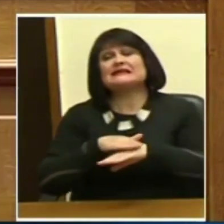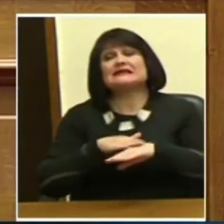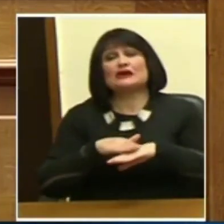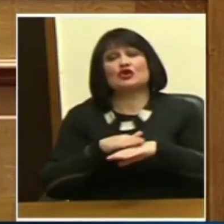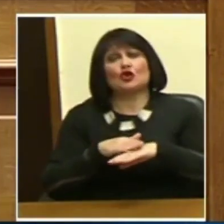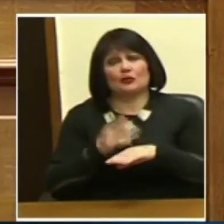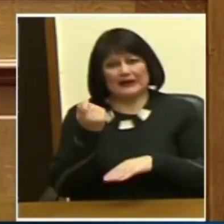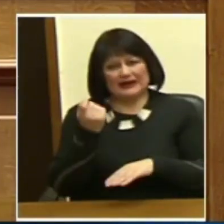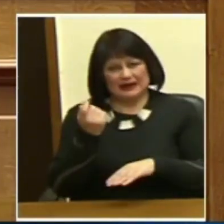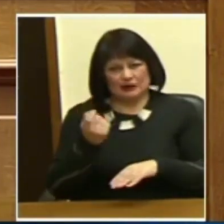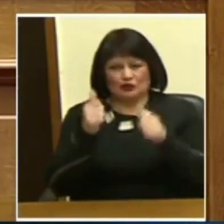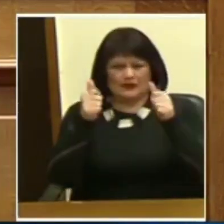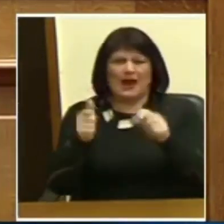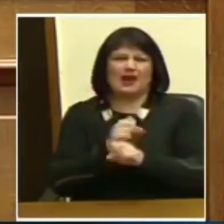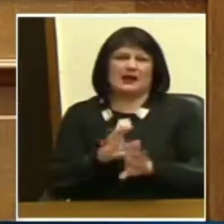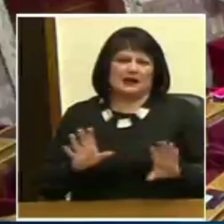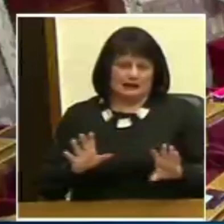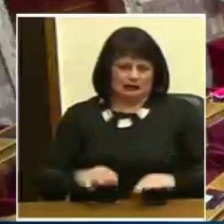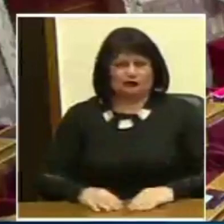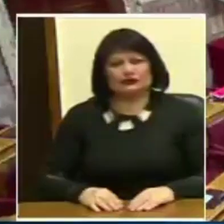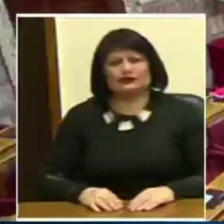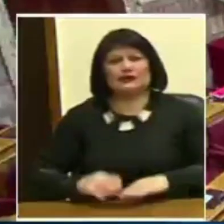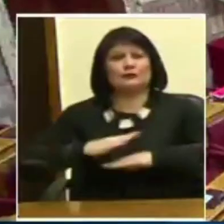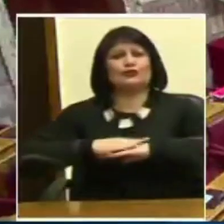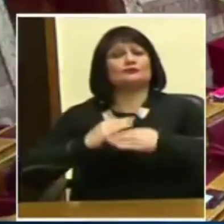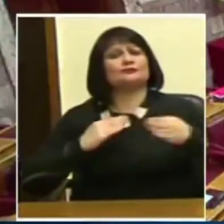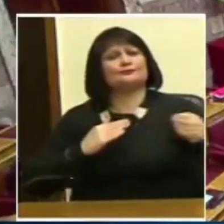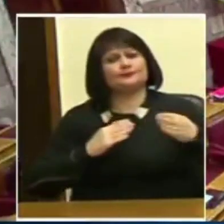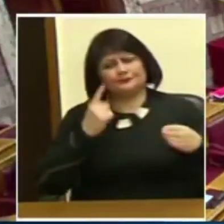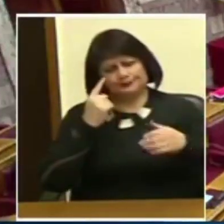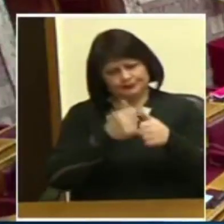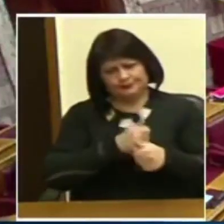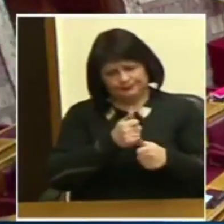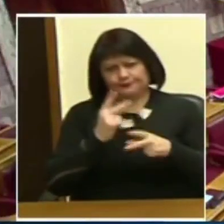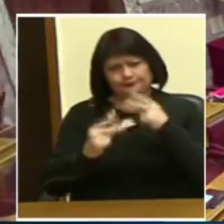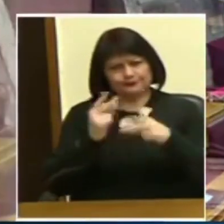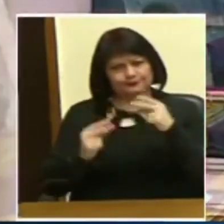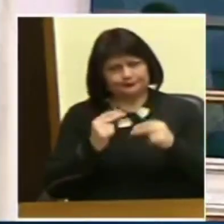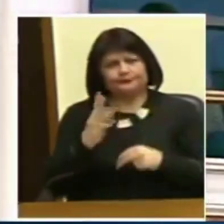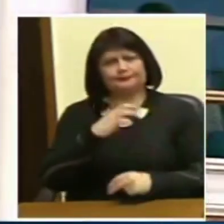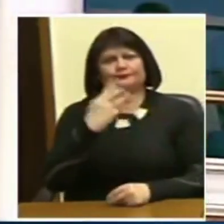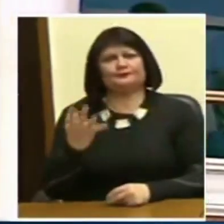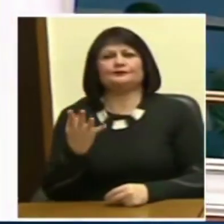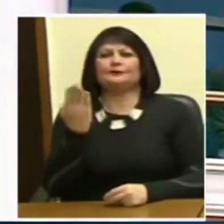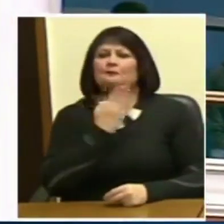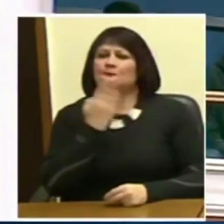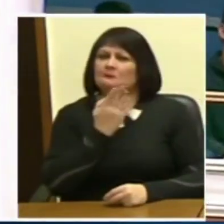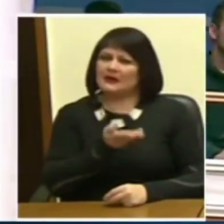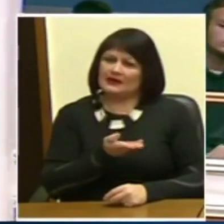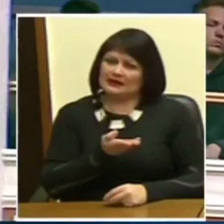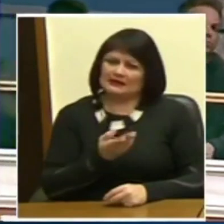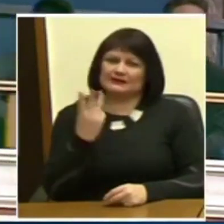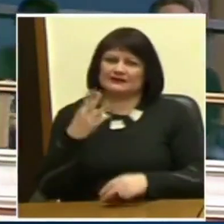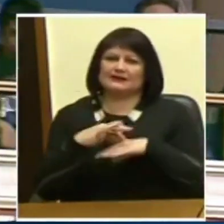δευτερόλεπτα. Γίνεται γνωστό στο σώμα ότι από τα νοδυτικά θεωρία παρακολουθούν τη συνεδρίασή μας 45 μαθήτριες και μαθητές και